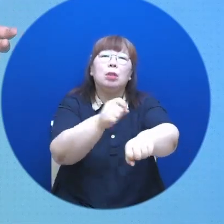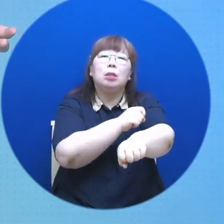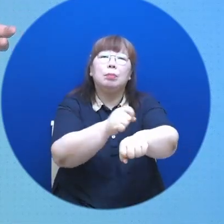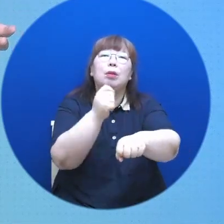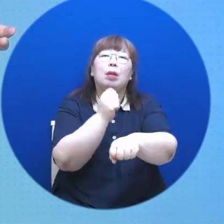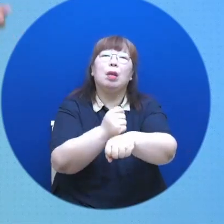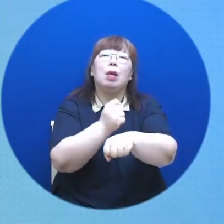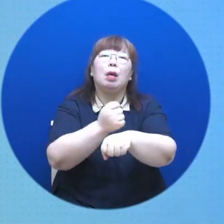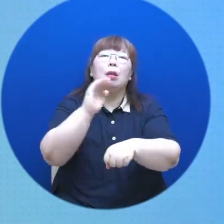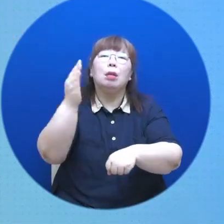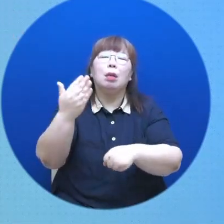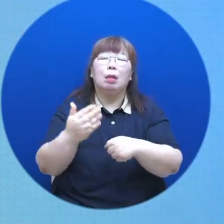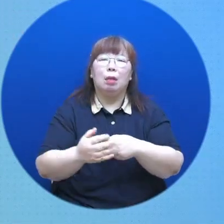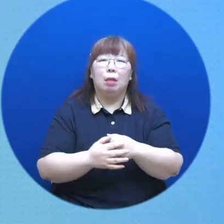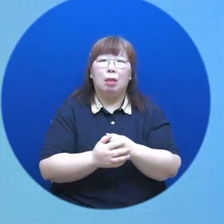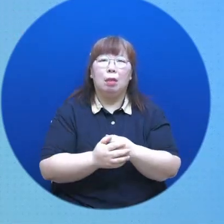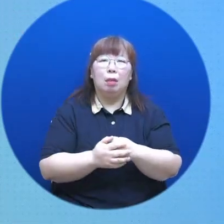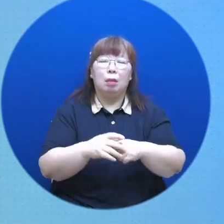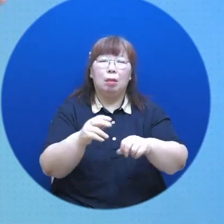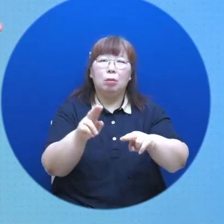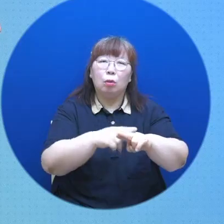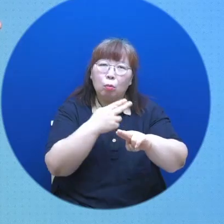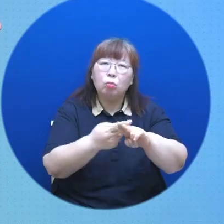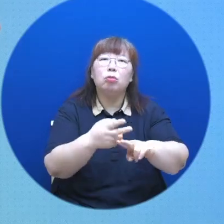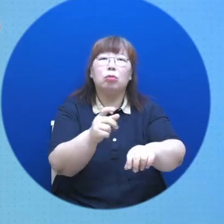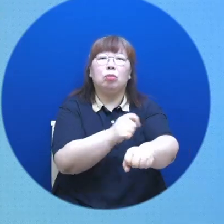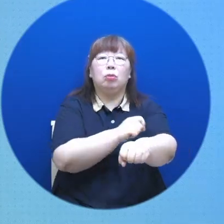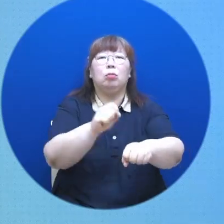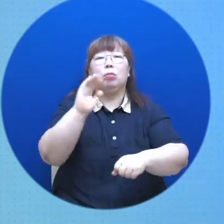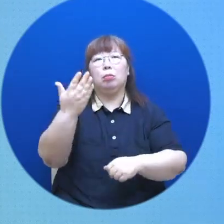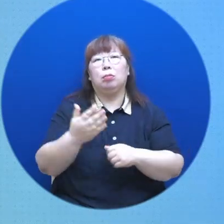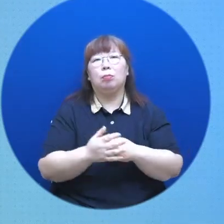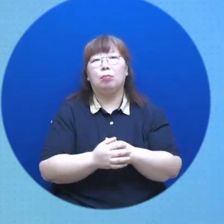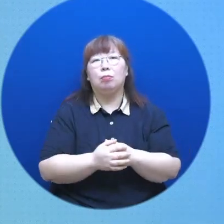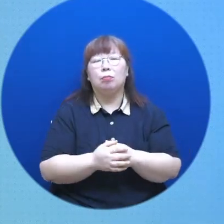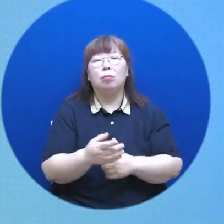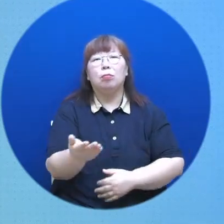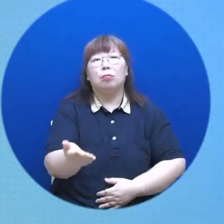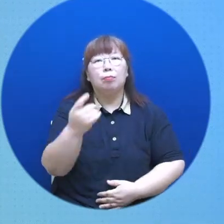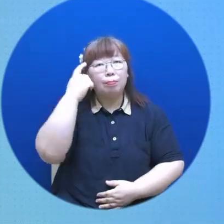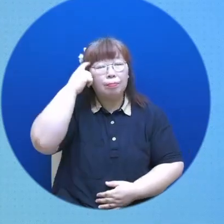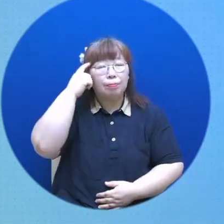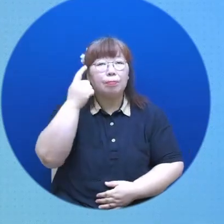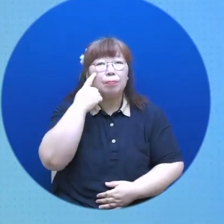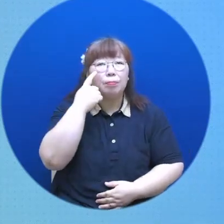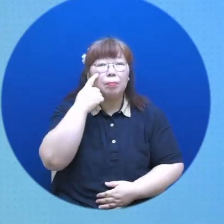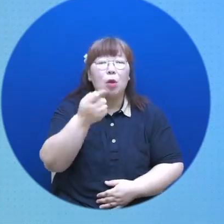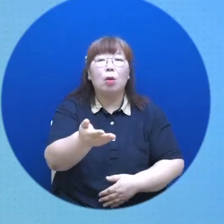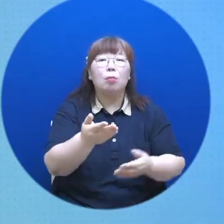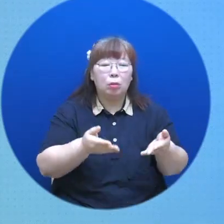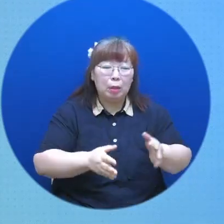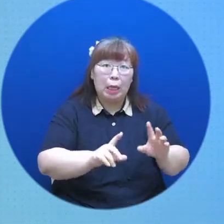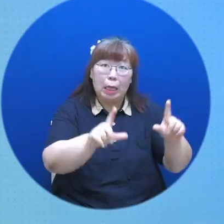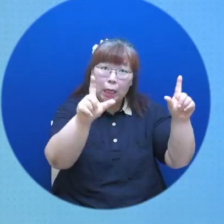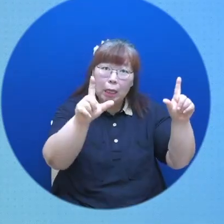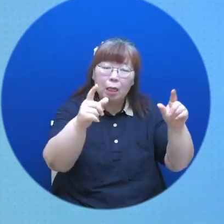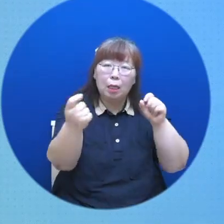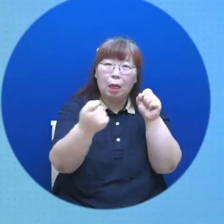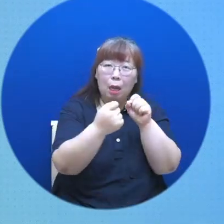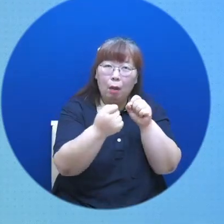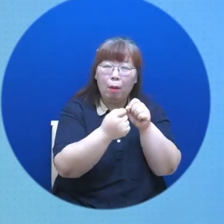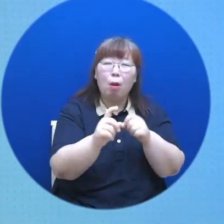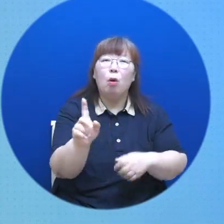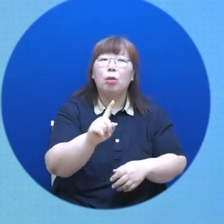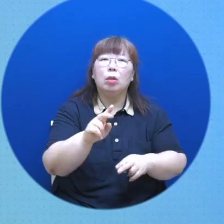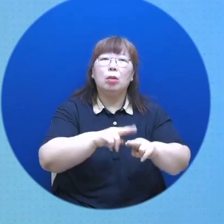때문입니다. 선물은 특별해야 해요. 여러분 상상해 보십시오. 여러분의 생일이 다가옵니다. 여러분 어떤